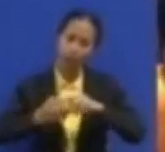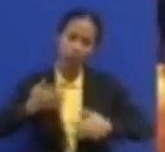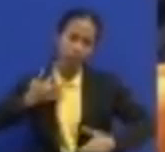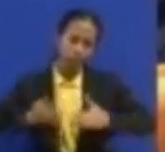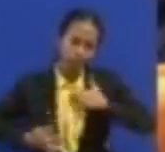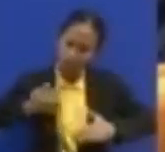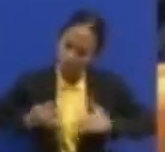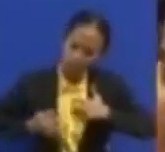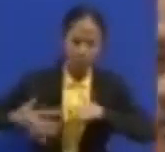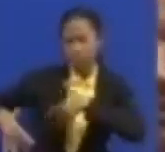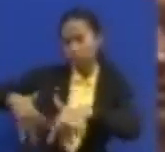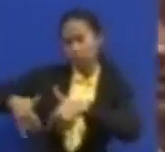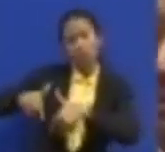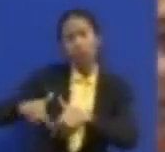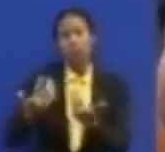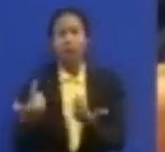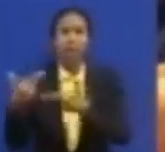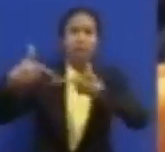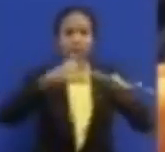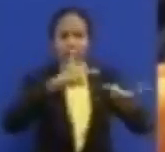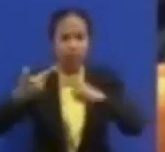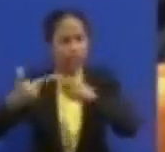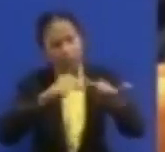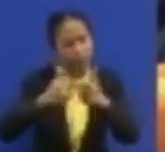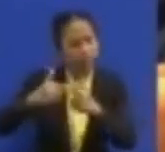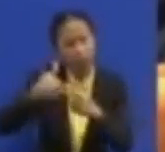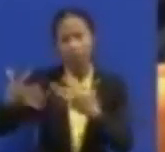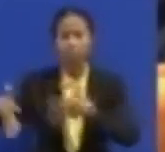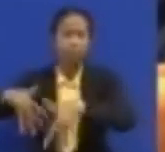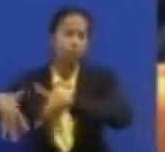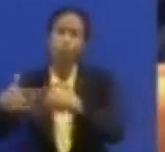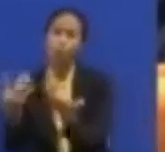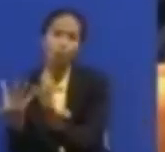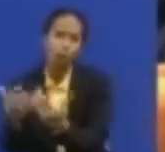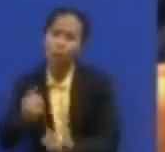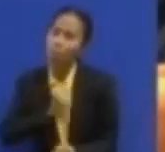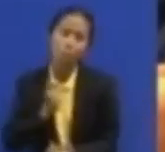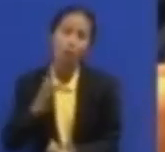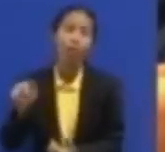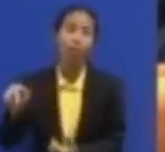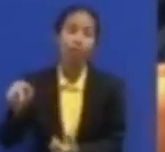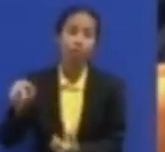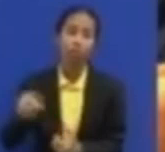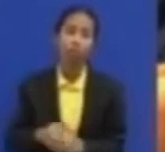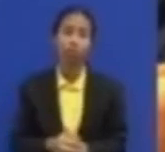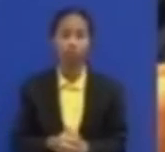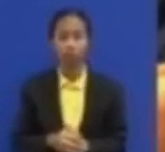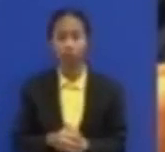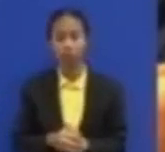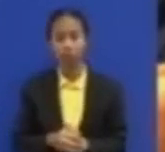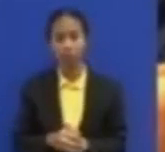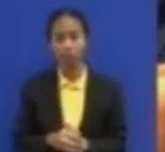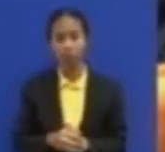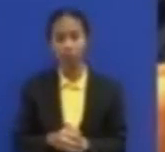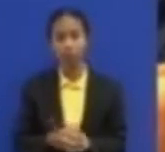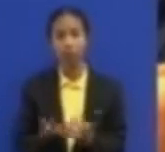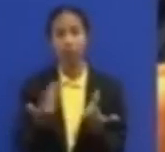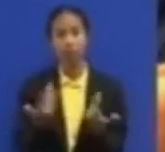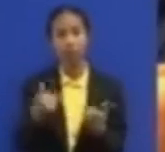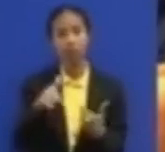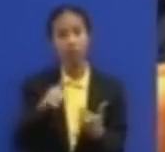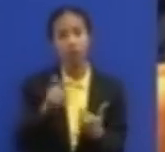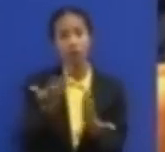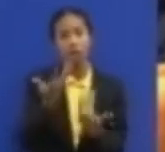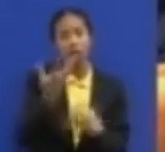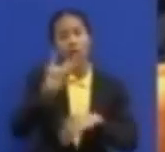อยให้เรามานั่งเถียงกันในสภาในเรื่องที่ไม่เป็นสาระเพียงแค่หาคนมาทำประมุข